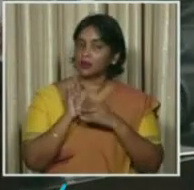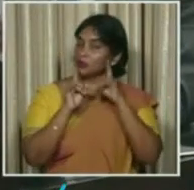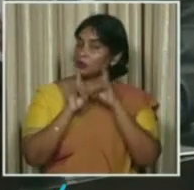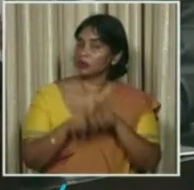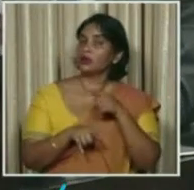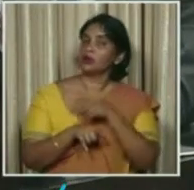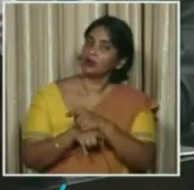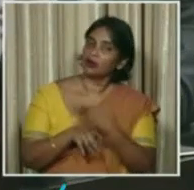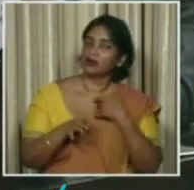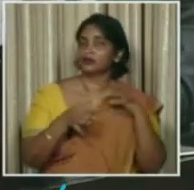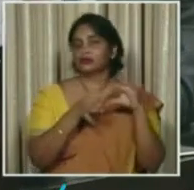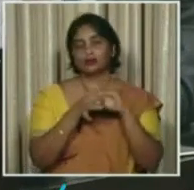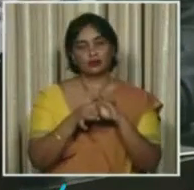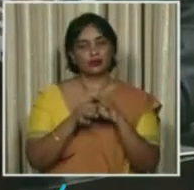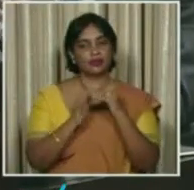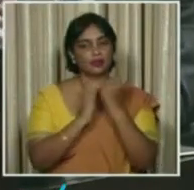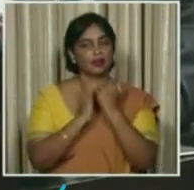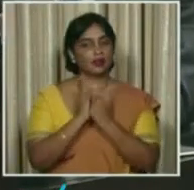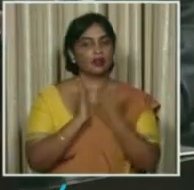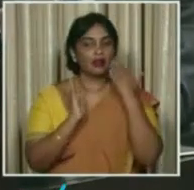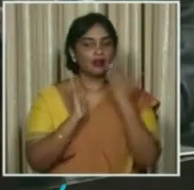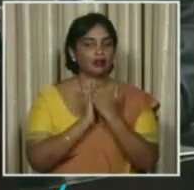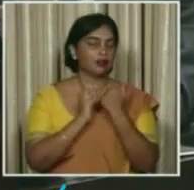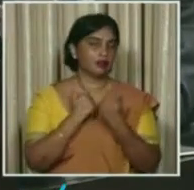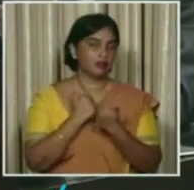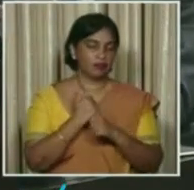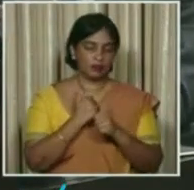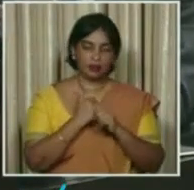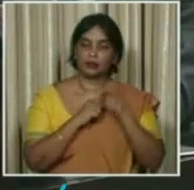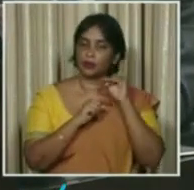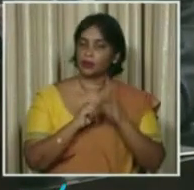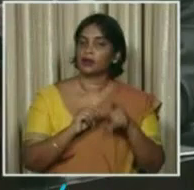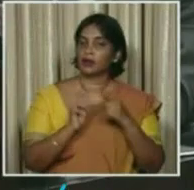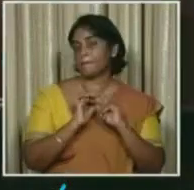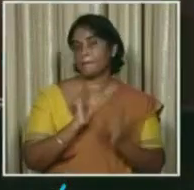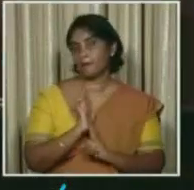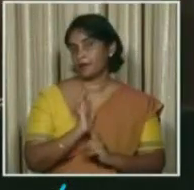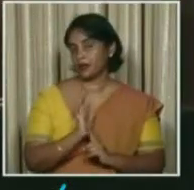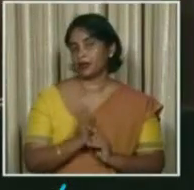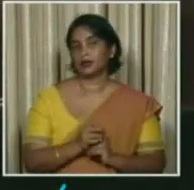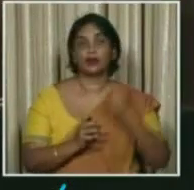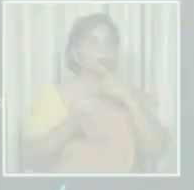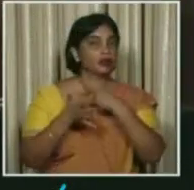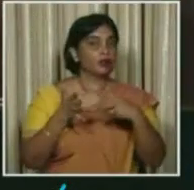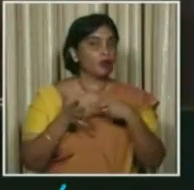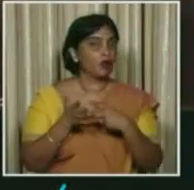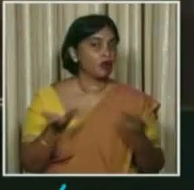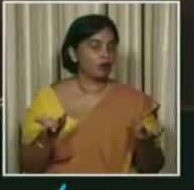සම්බන්ධ හෝ ආනුෂංගික කාරණා සඳහා විධිවිධාන සැලැස්වීම පිණිසද වූ පනත් කෙටුම්පත්.